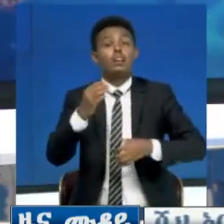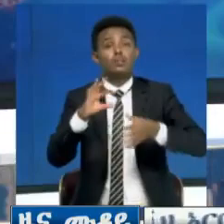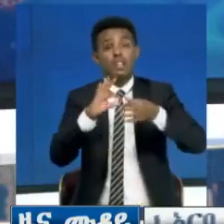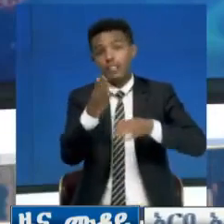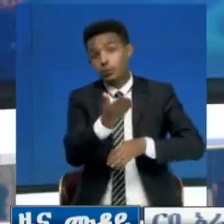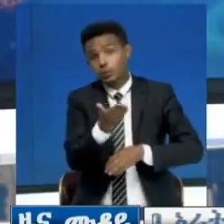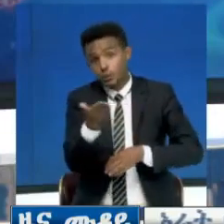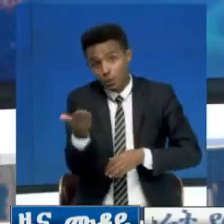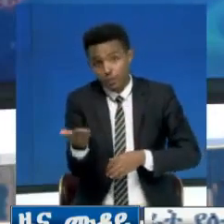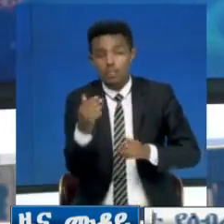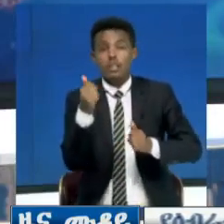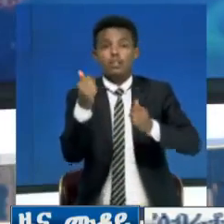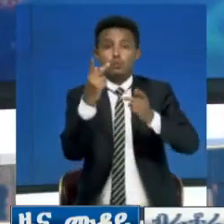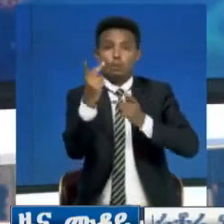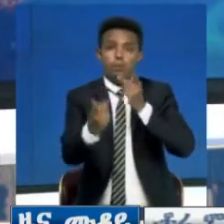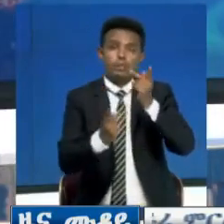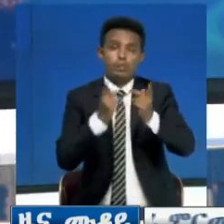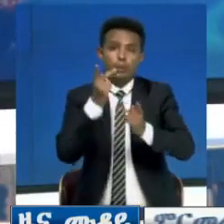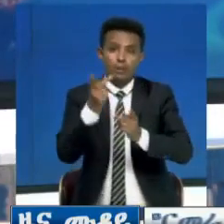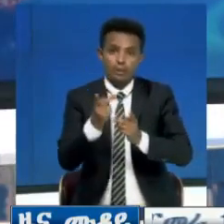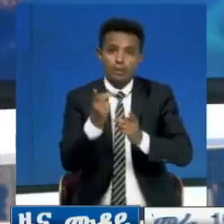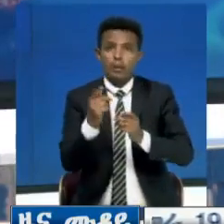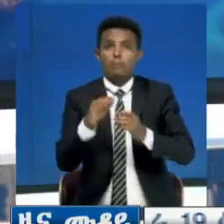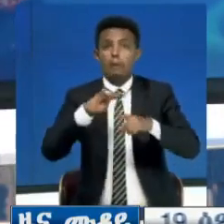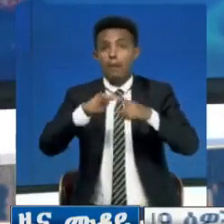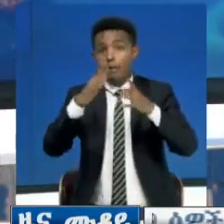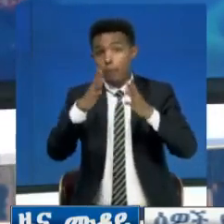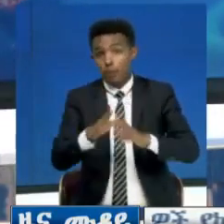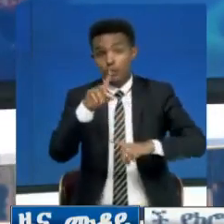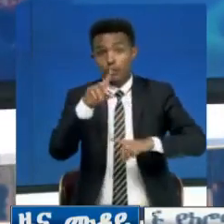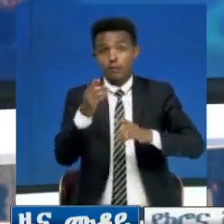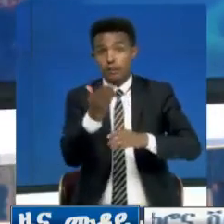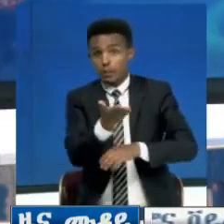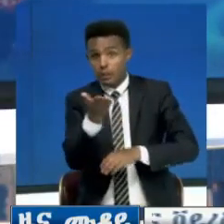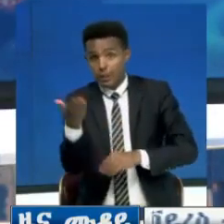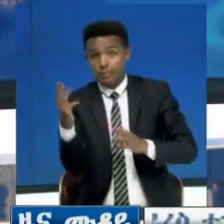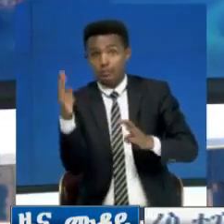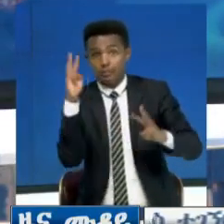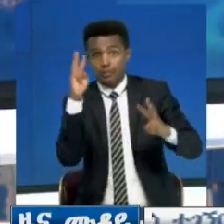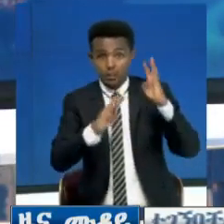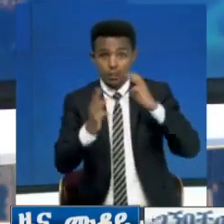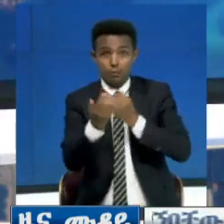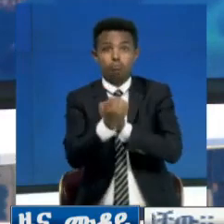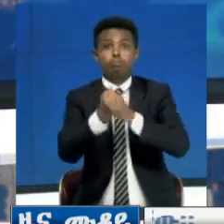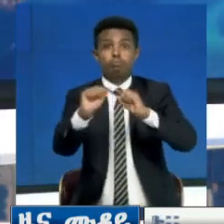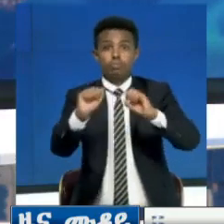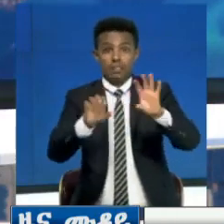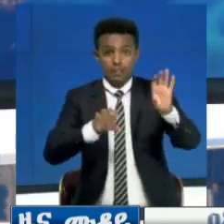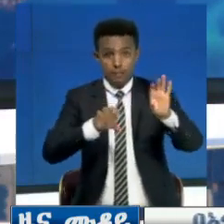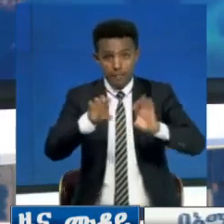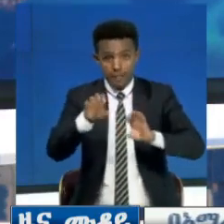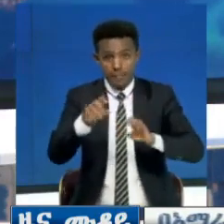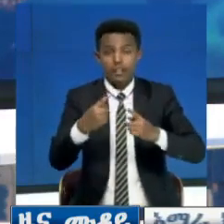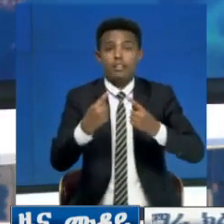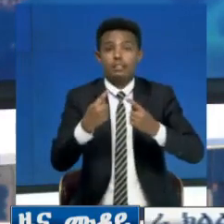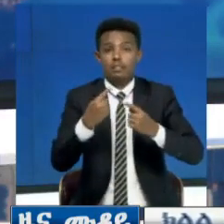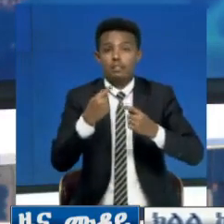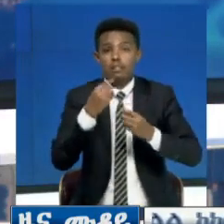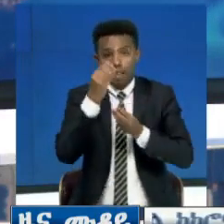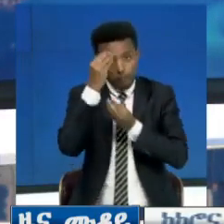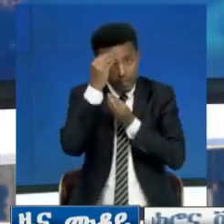ጉዳዮችን ጎብኝተዋል። በባለሙያዎች የተነሱ የግብዓት እጥረቶችን ለመቅረፍም ጥረት እንደሚደረግ አመላክተዋል። አሻግሬ